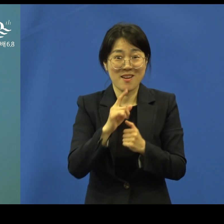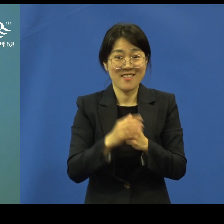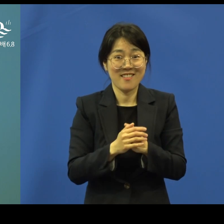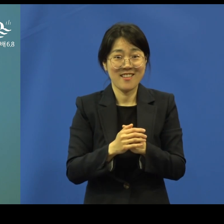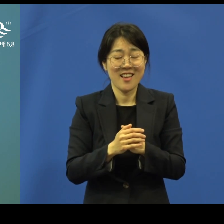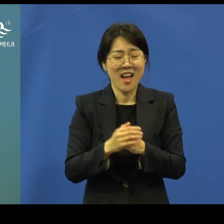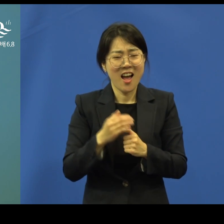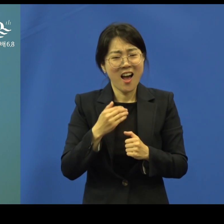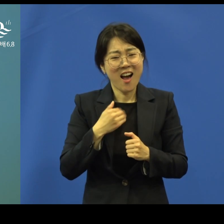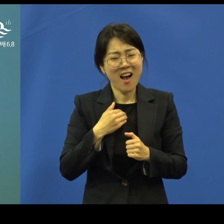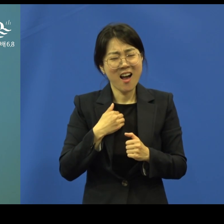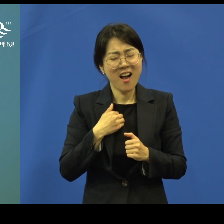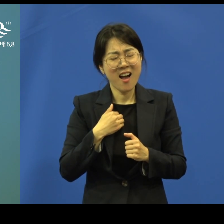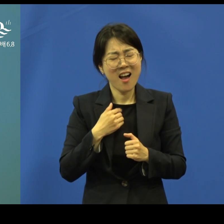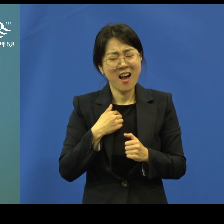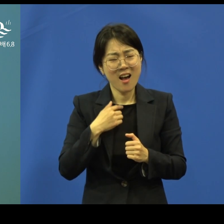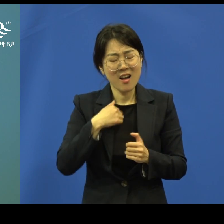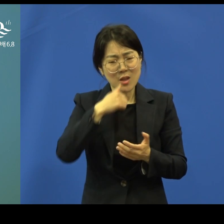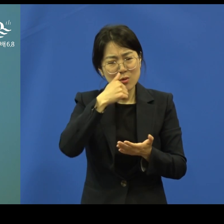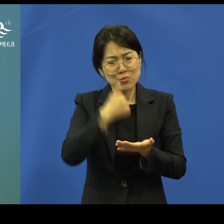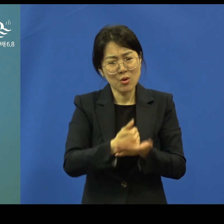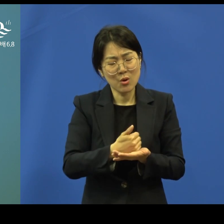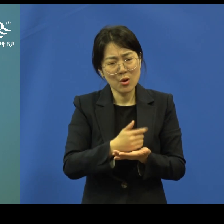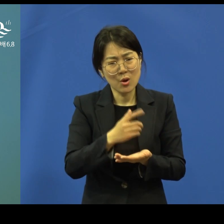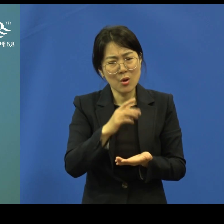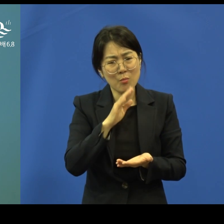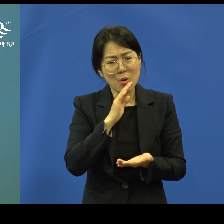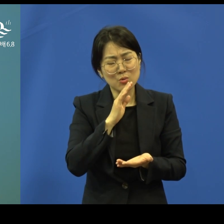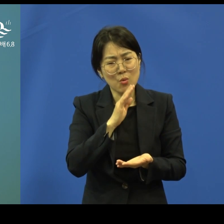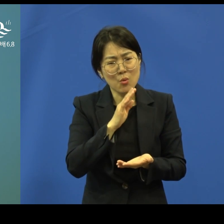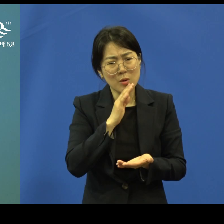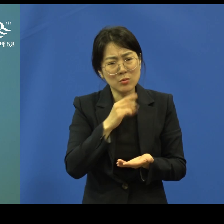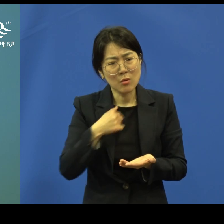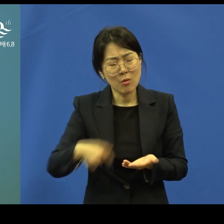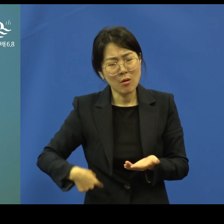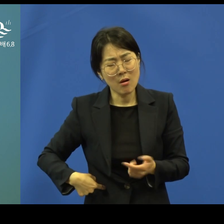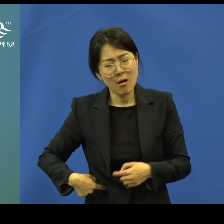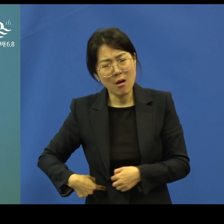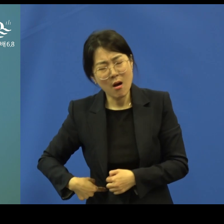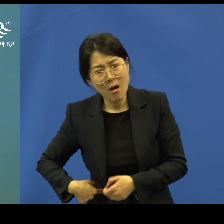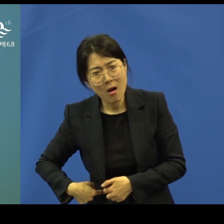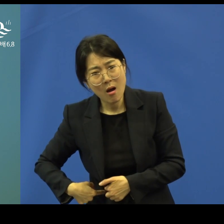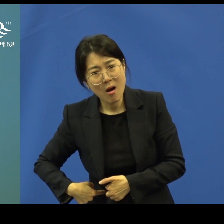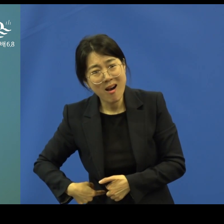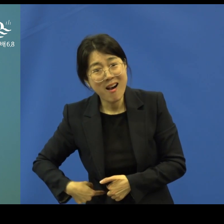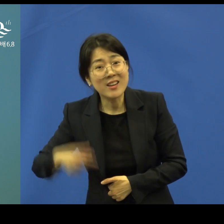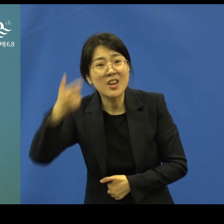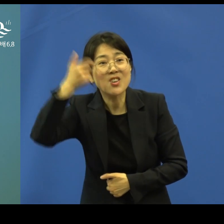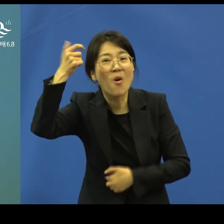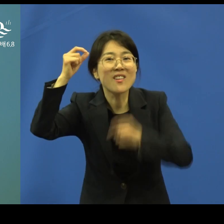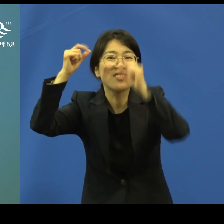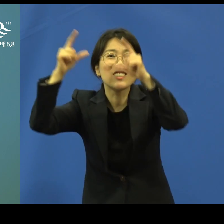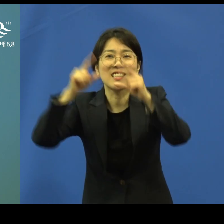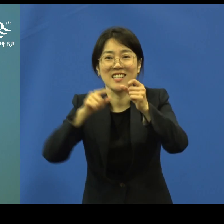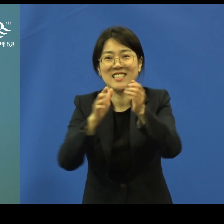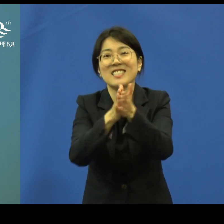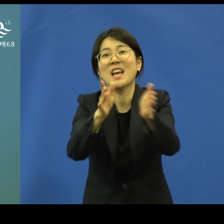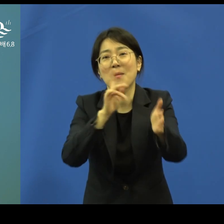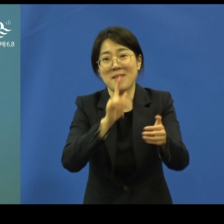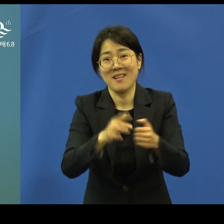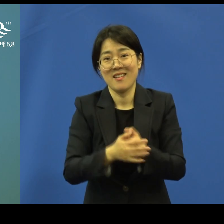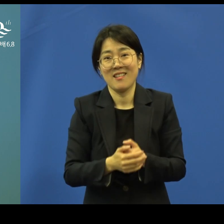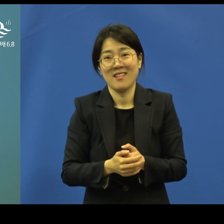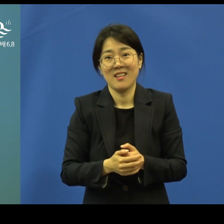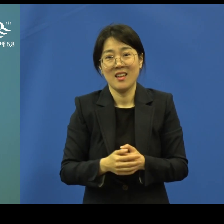내가 이렇게 심각한 죄인이구나. 나에게는 이렇게 문제가 많구나. 왜 라오디게아 교회가